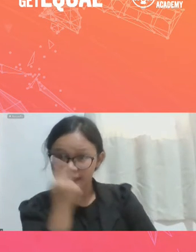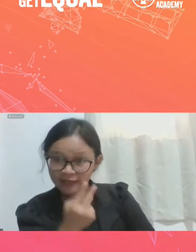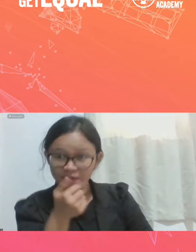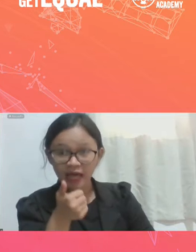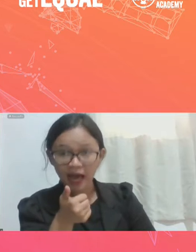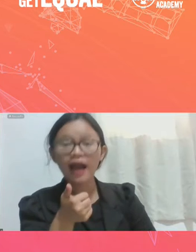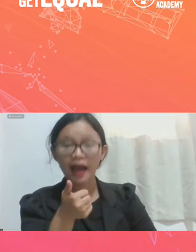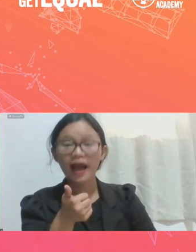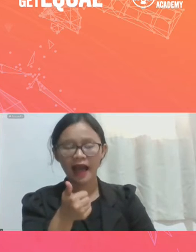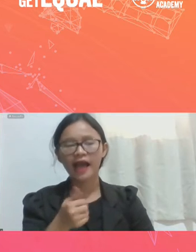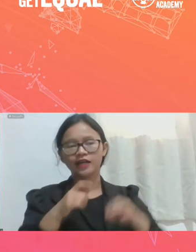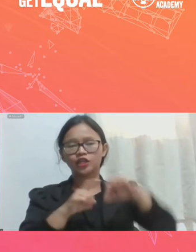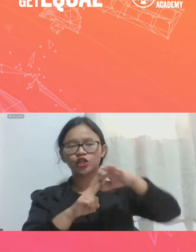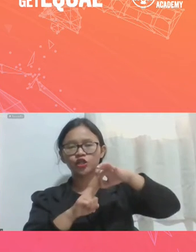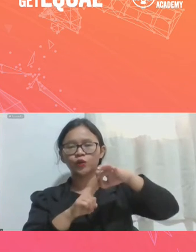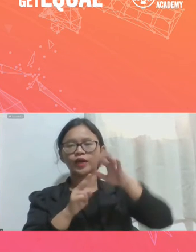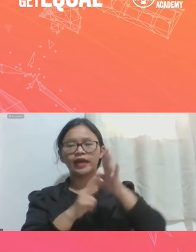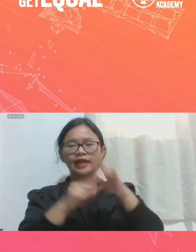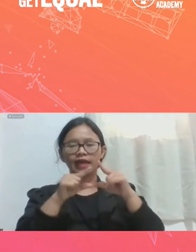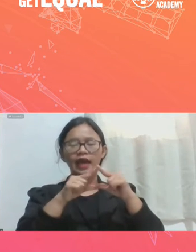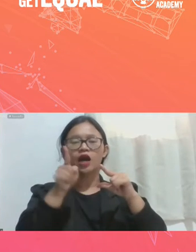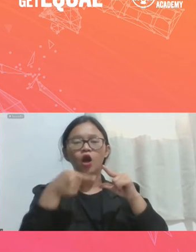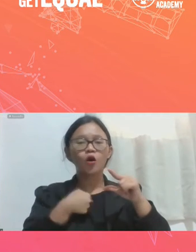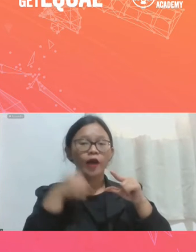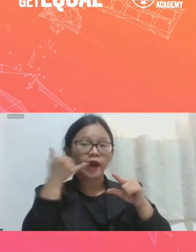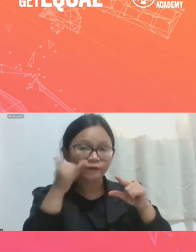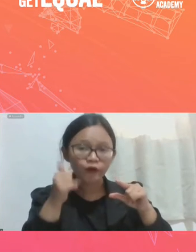Oke, kalau teman-teman yang menggunakan smartphone ada di atas.